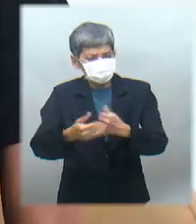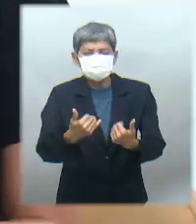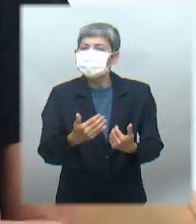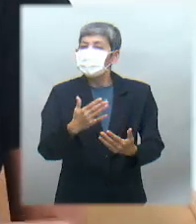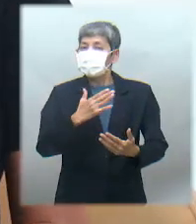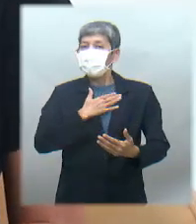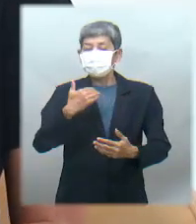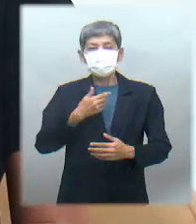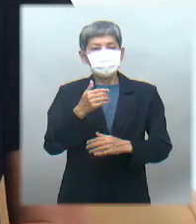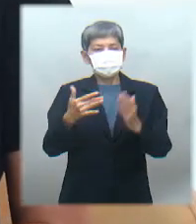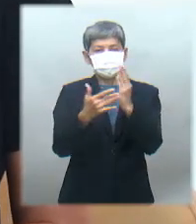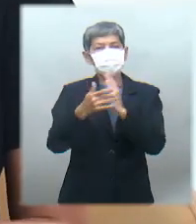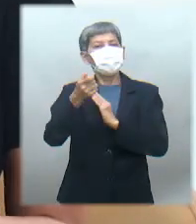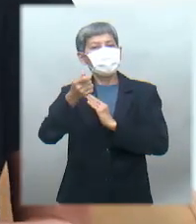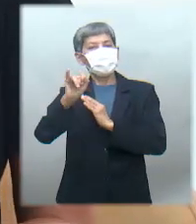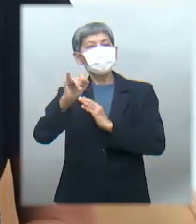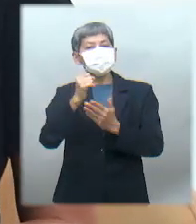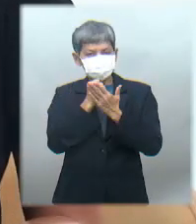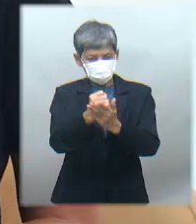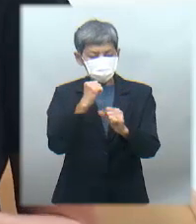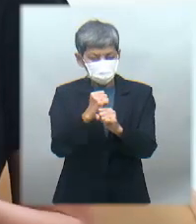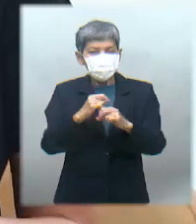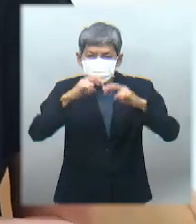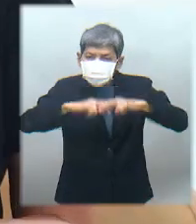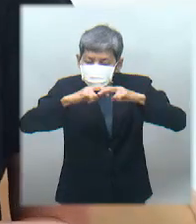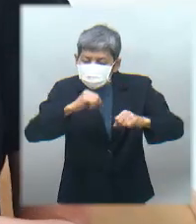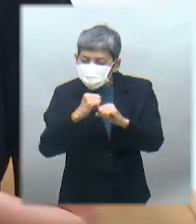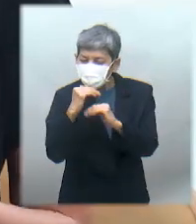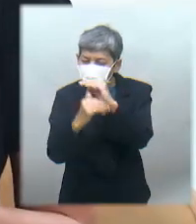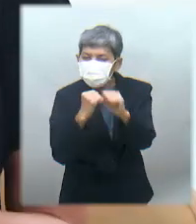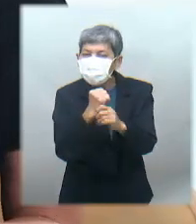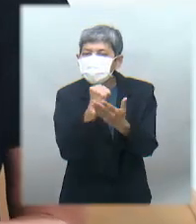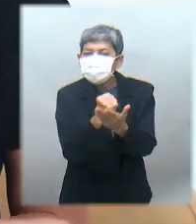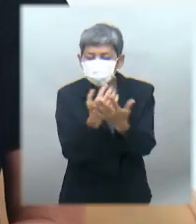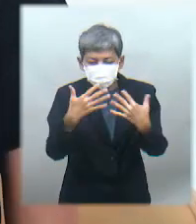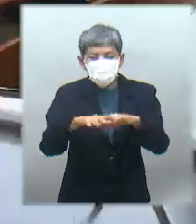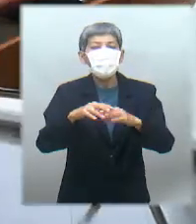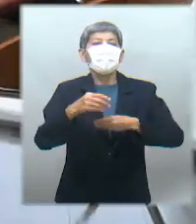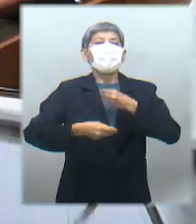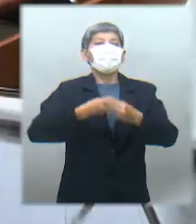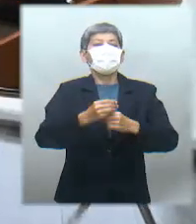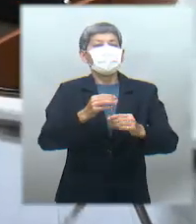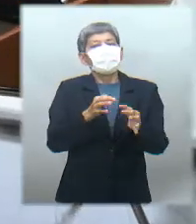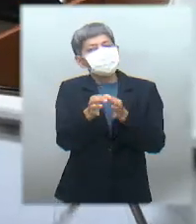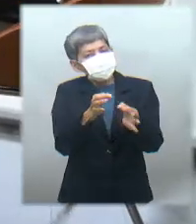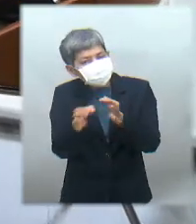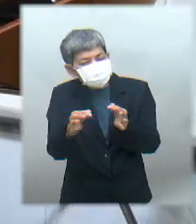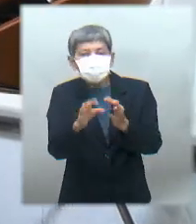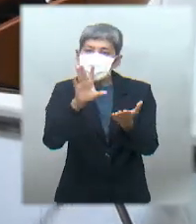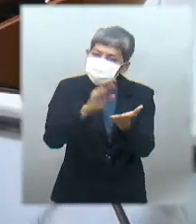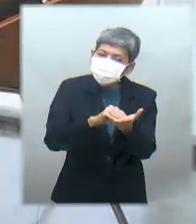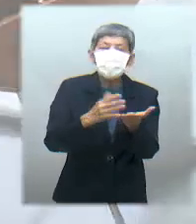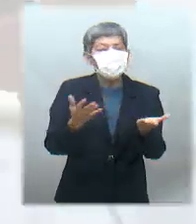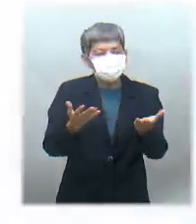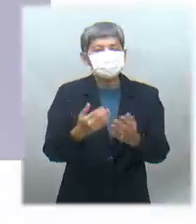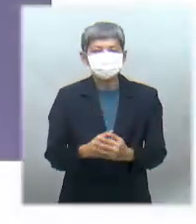นขนาดเดวกันเรากมี AI ค มาช่วยเหตอนนี้กำลพัฒนาอยู่เพื่ว่าเปชับัเพื่อช่วยตซตควมิการในการตอบรมถึงในการเกบข้ม